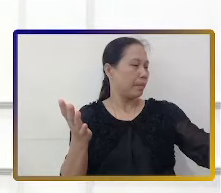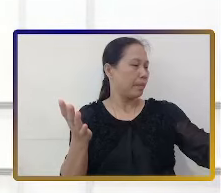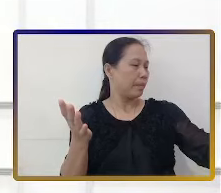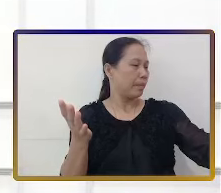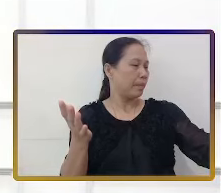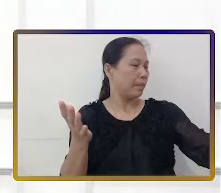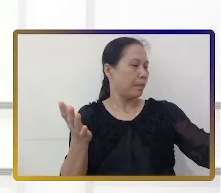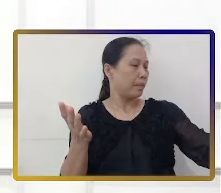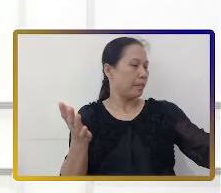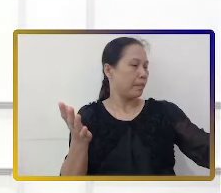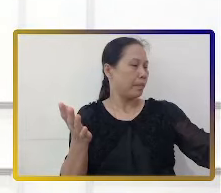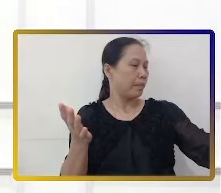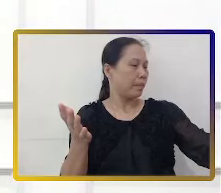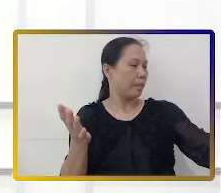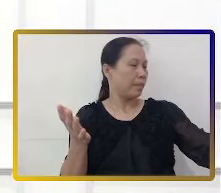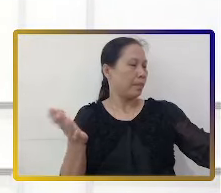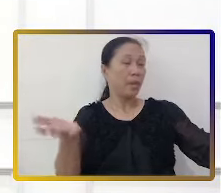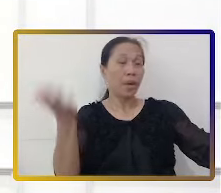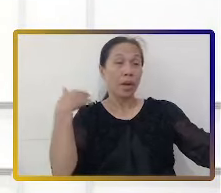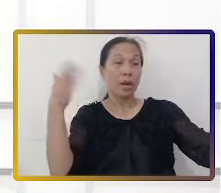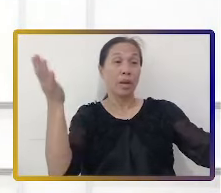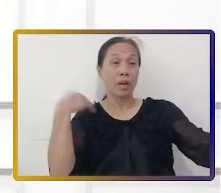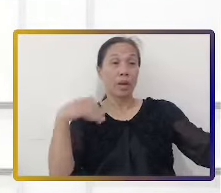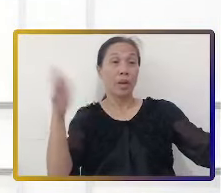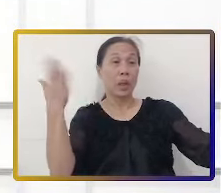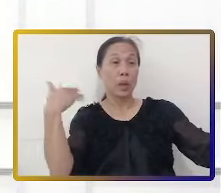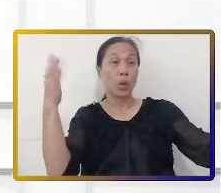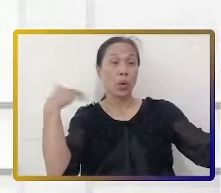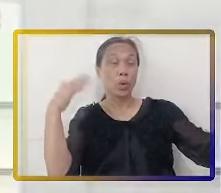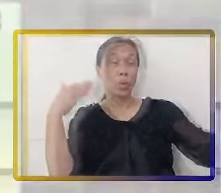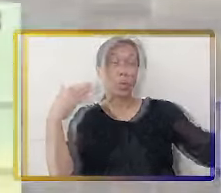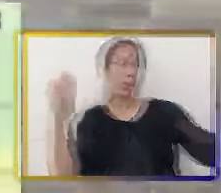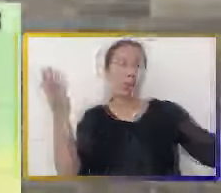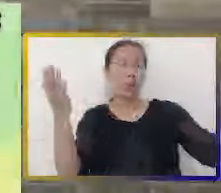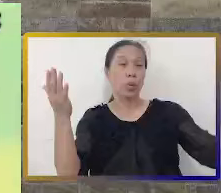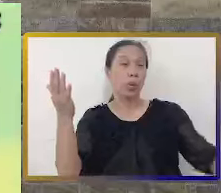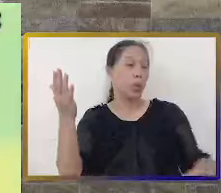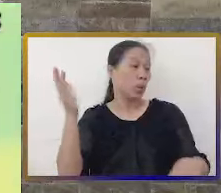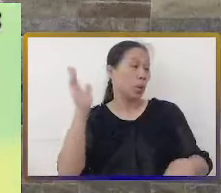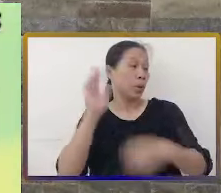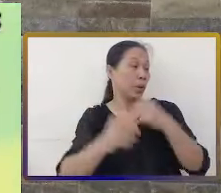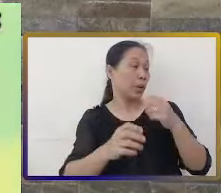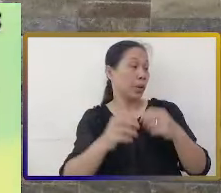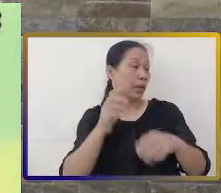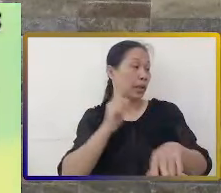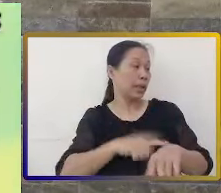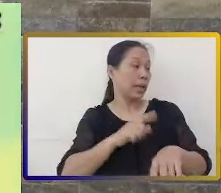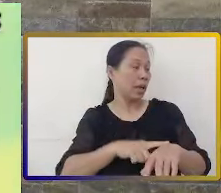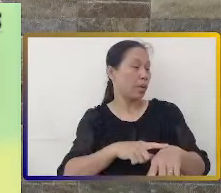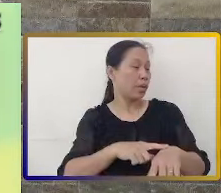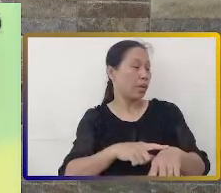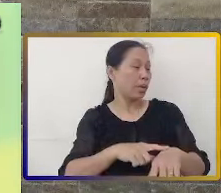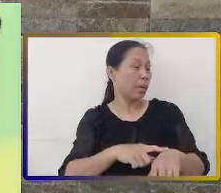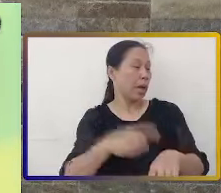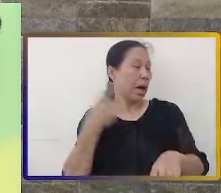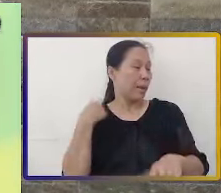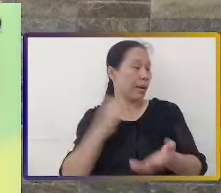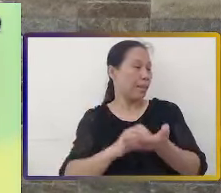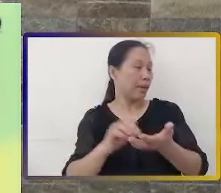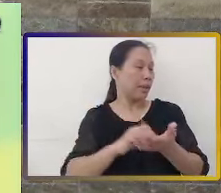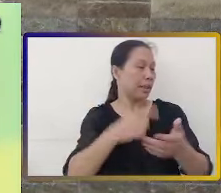days practice na po ito okay practice na po ito Anong sabi speak unto the